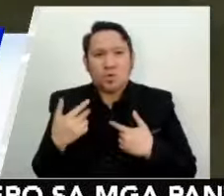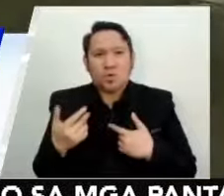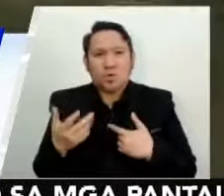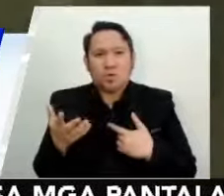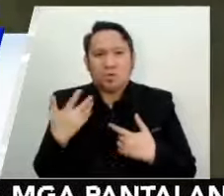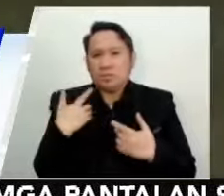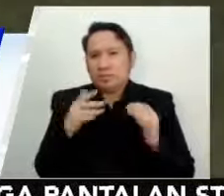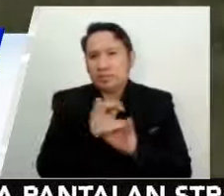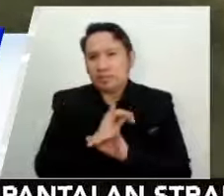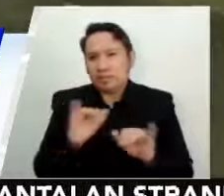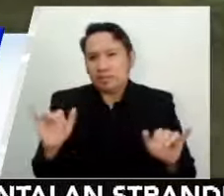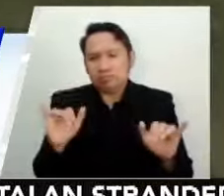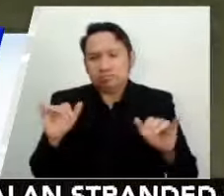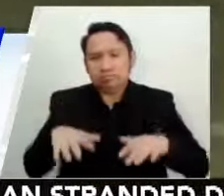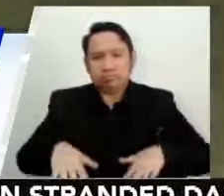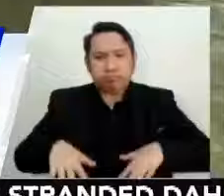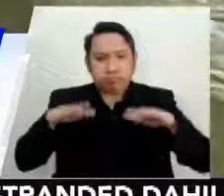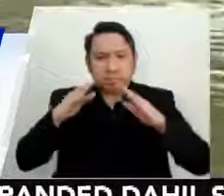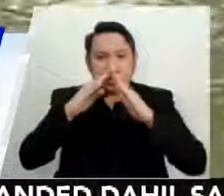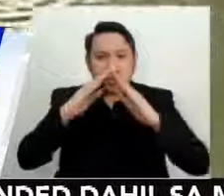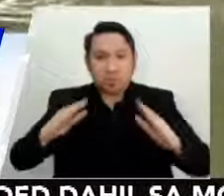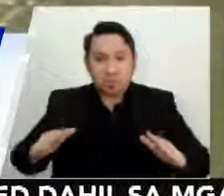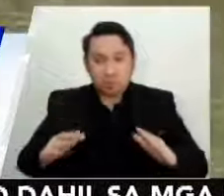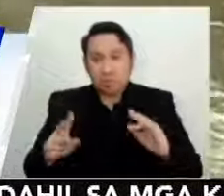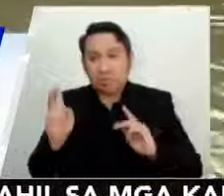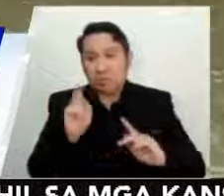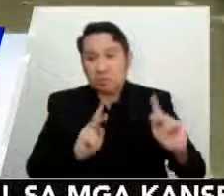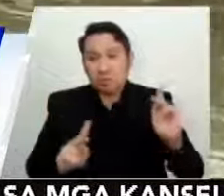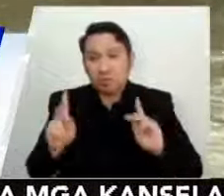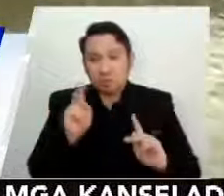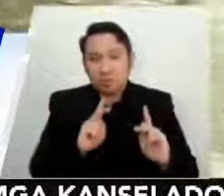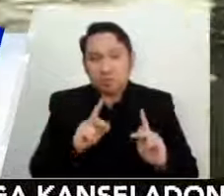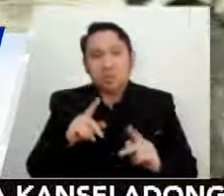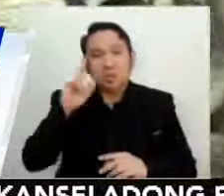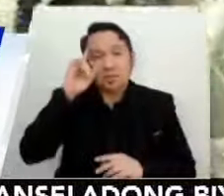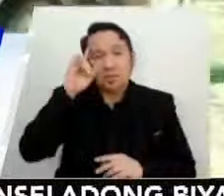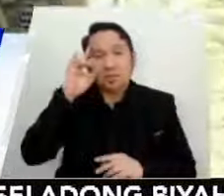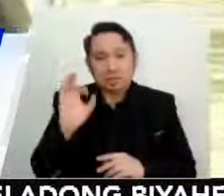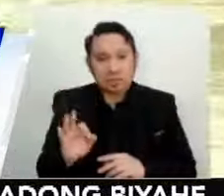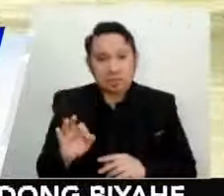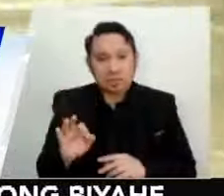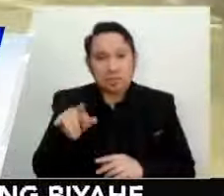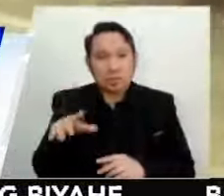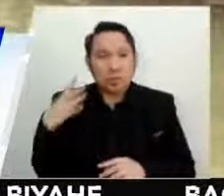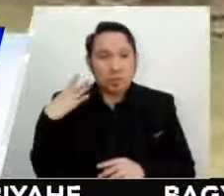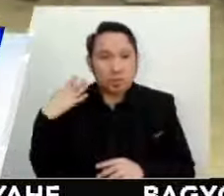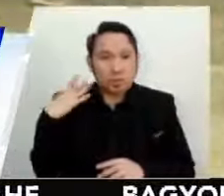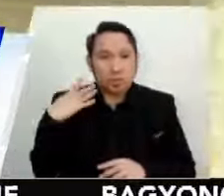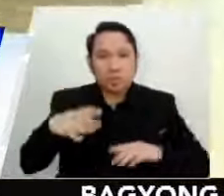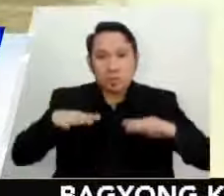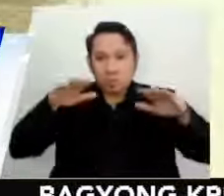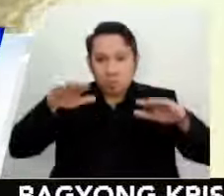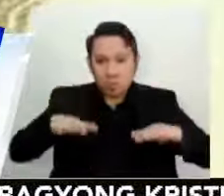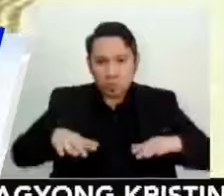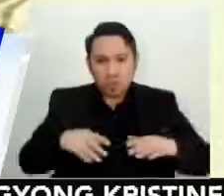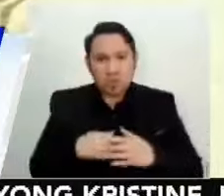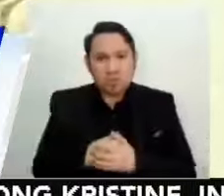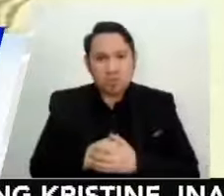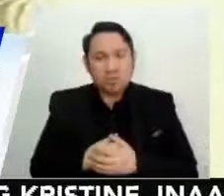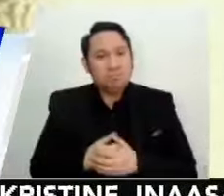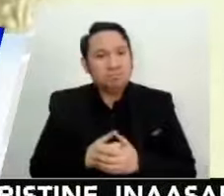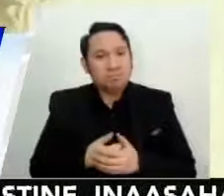baha, kaya naman ang mga residente nagpasya na munang mag-antay at pahupain ang baha sa kani-kanilang mga